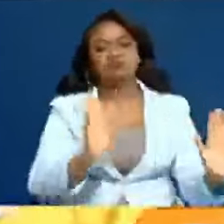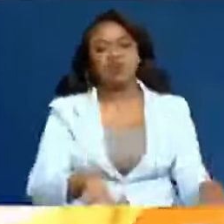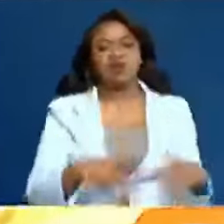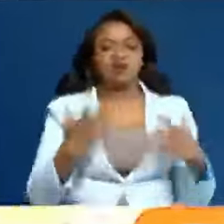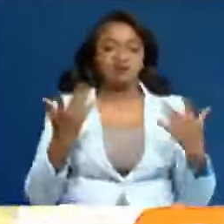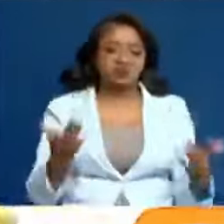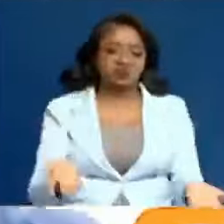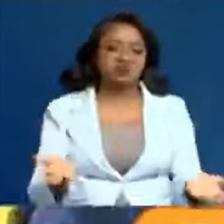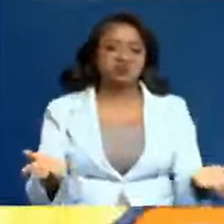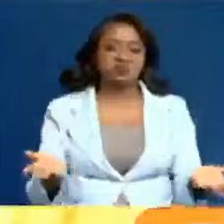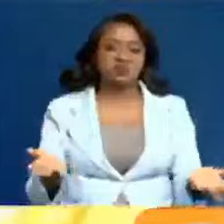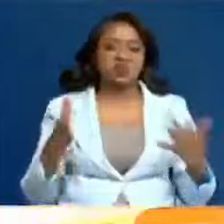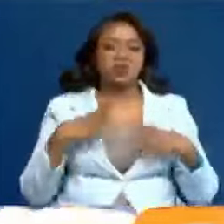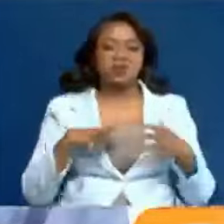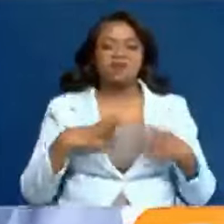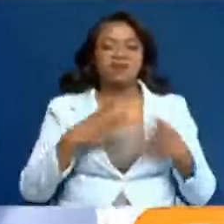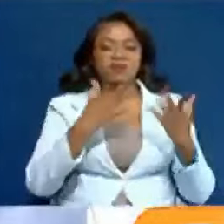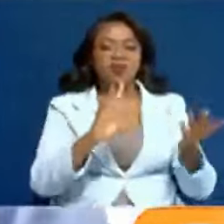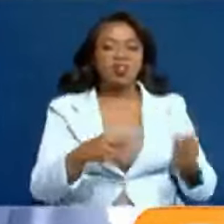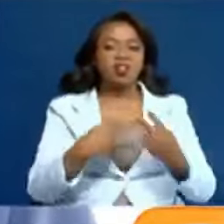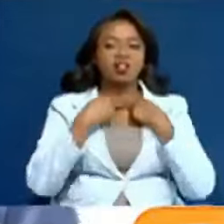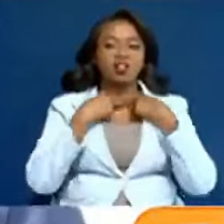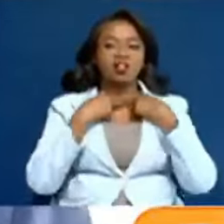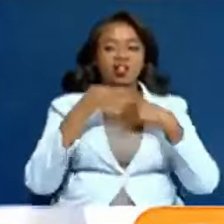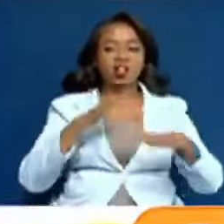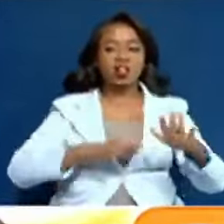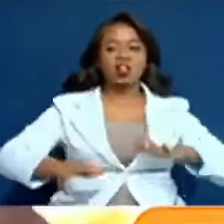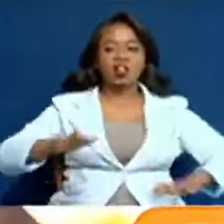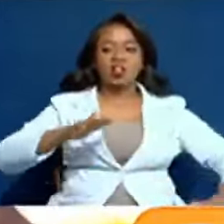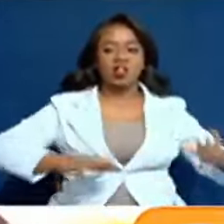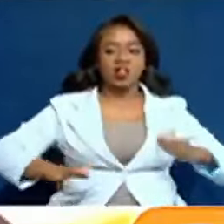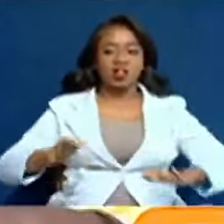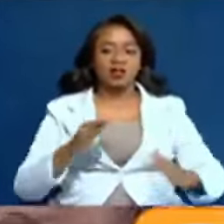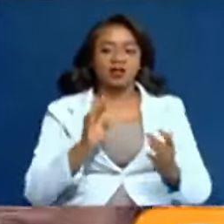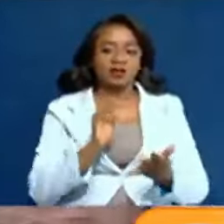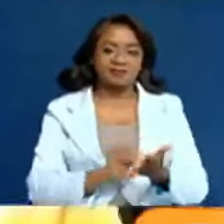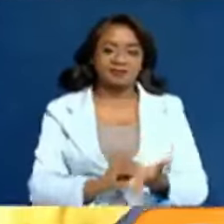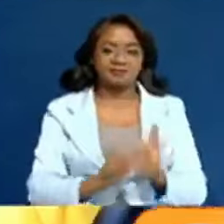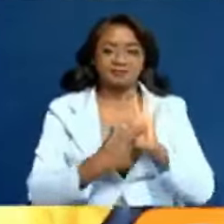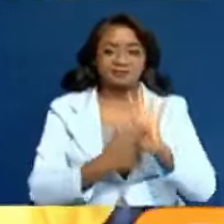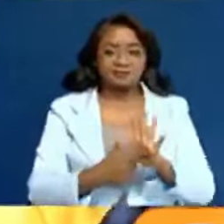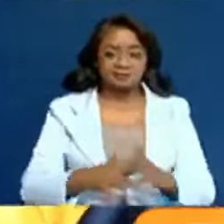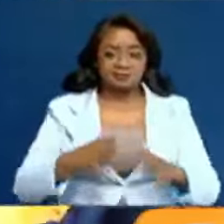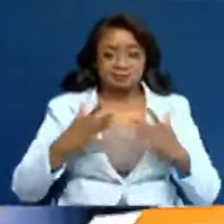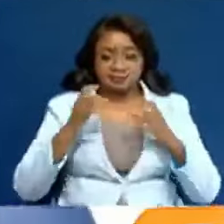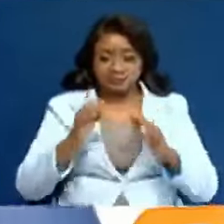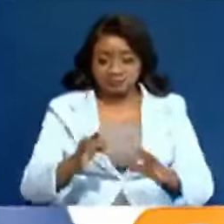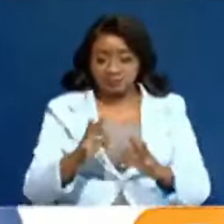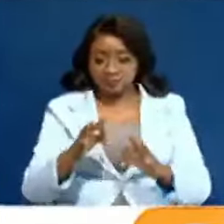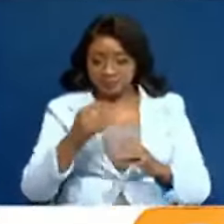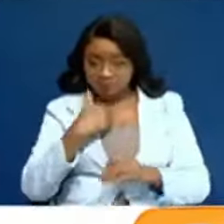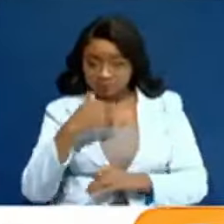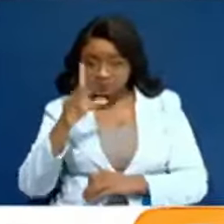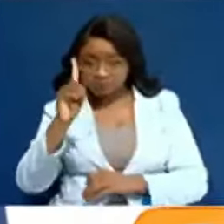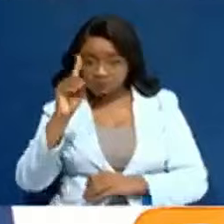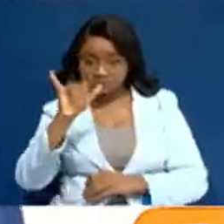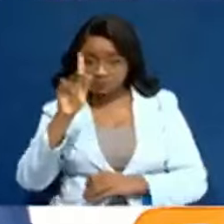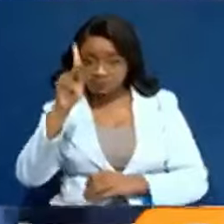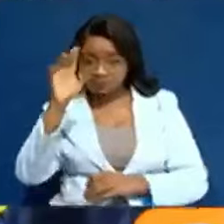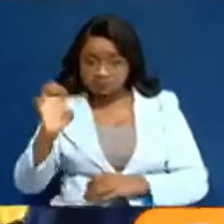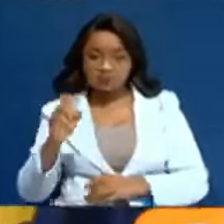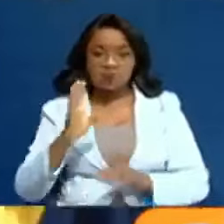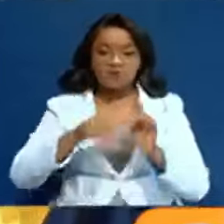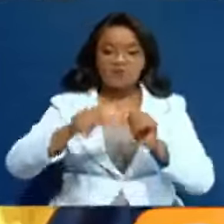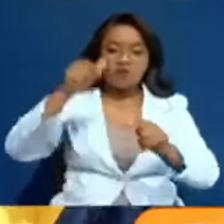kwa boma hii. Watu naangaika tu. Kama watu napiga dike huko chini.